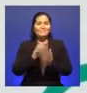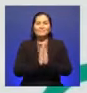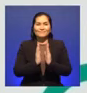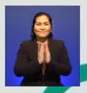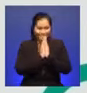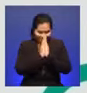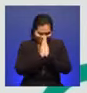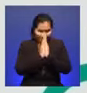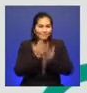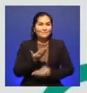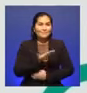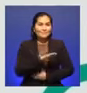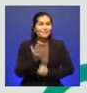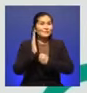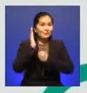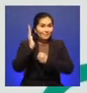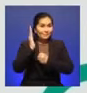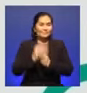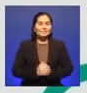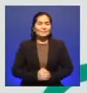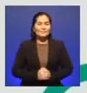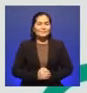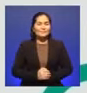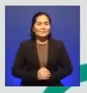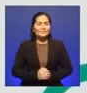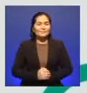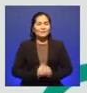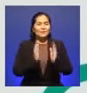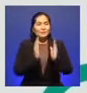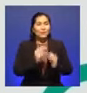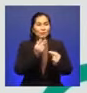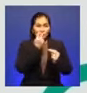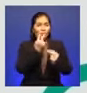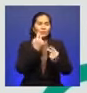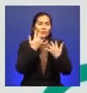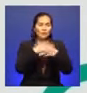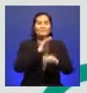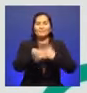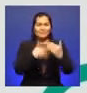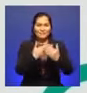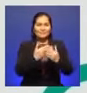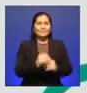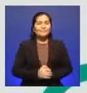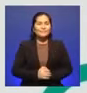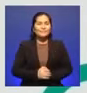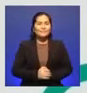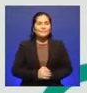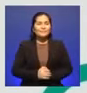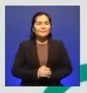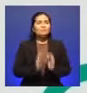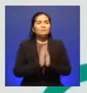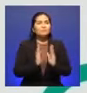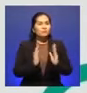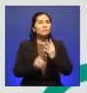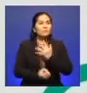ขอสวัสดีกับท่านวิทยากรทุกๆท่านด้วยแล้วก็สวัสดีกับท่านผู้เข้าร่วมสัมมนาทุกๆท่านด้วยนะคะต้องขอขอบ